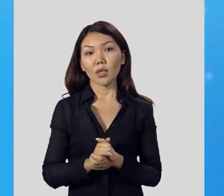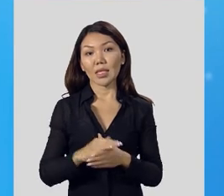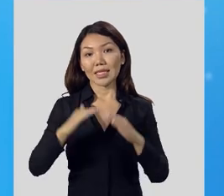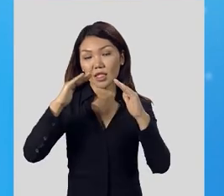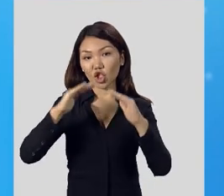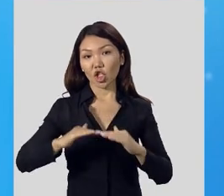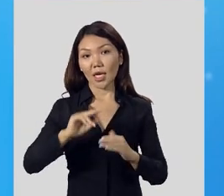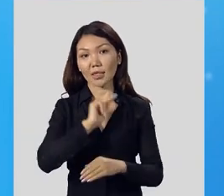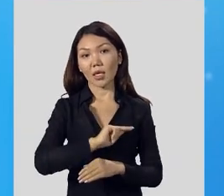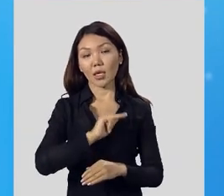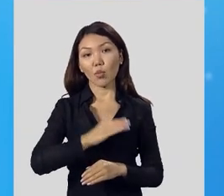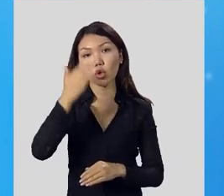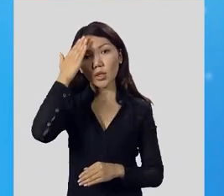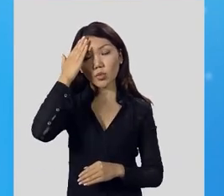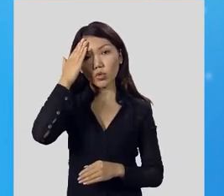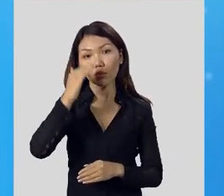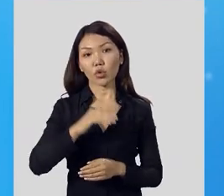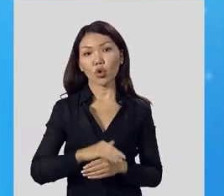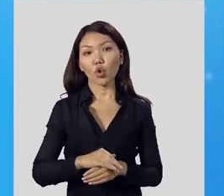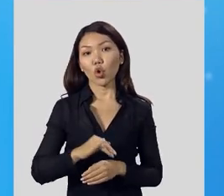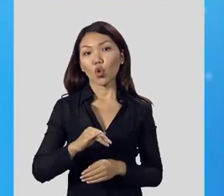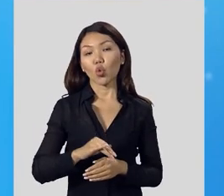работоспособность, ухудшается настроение.